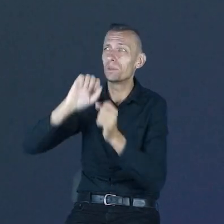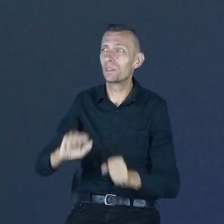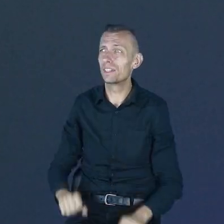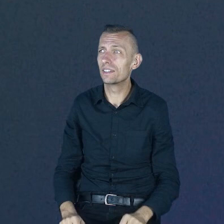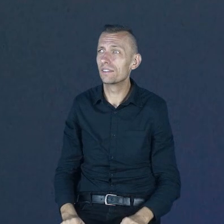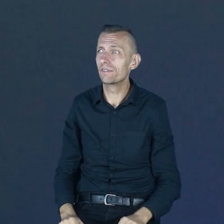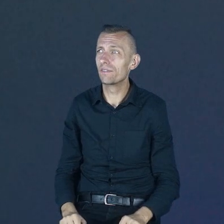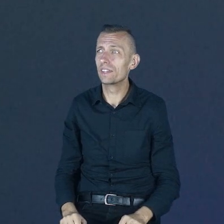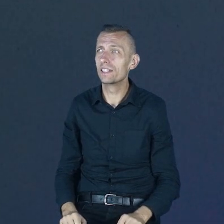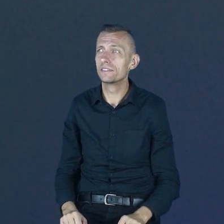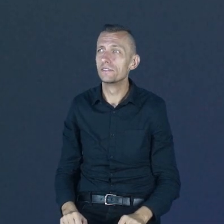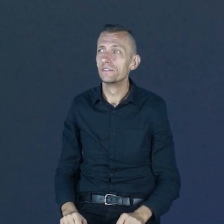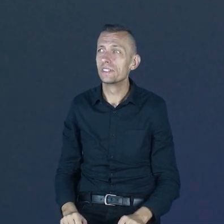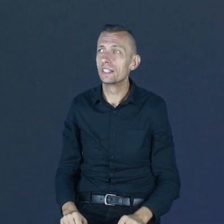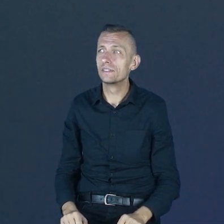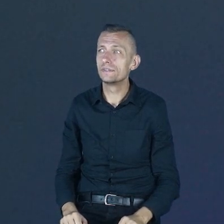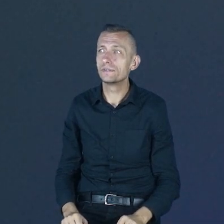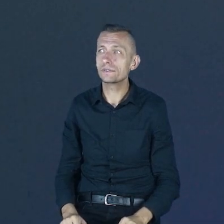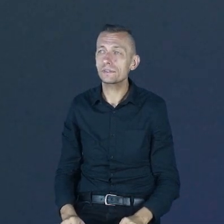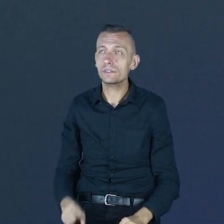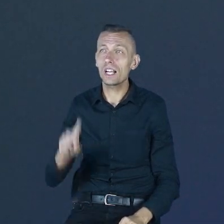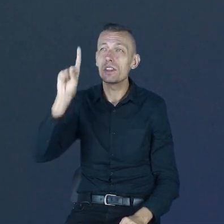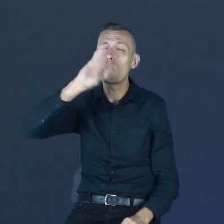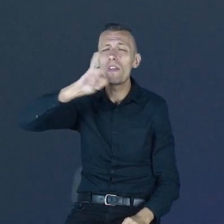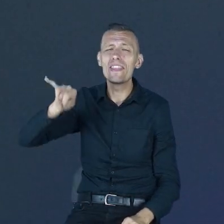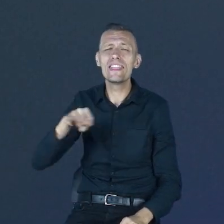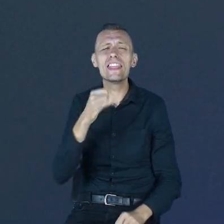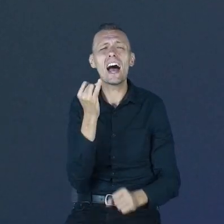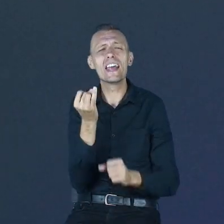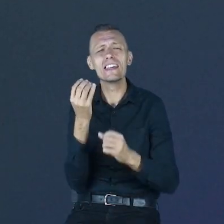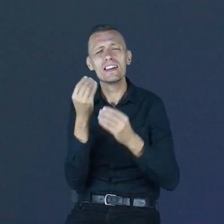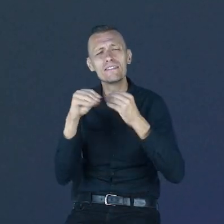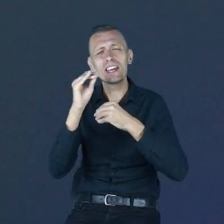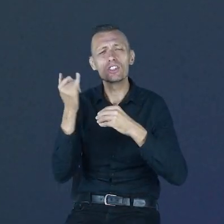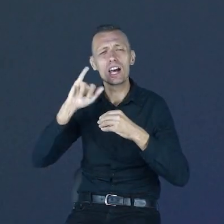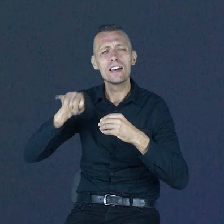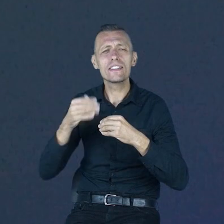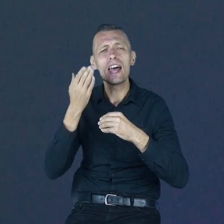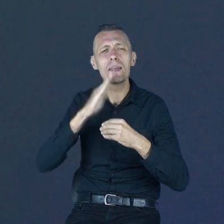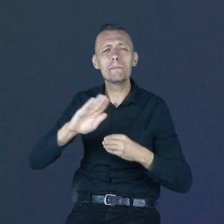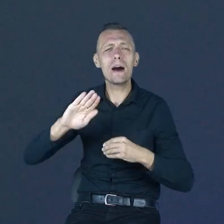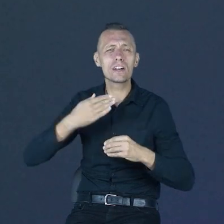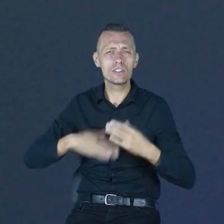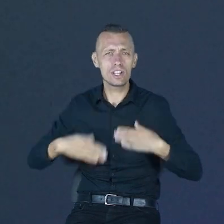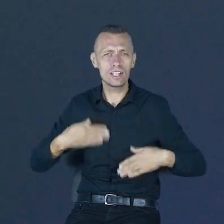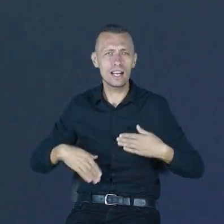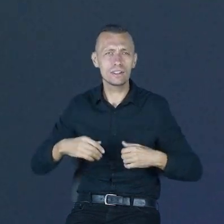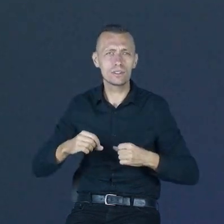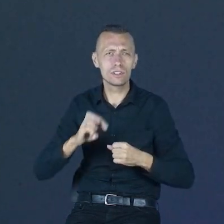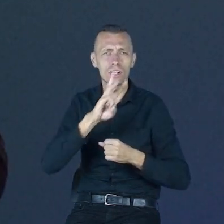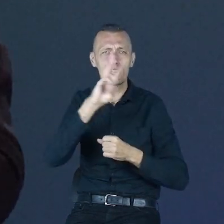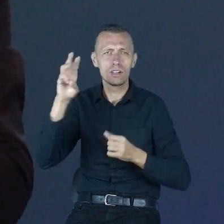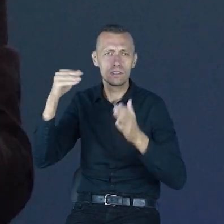Nie powinno być większej radości, jak właśnie ta radość. Uniżcie się przed Panem, a wywyższy